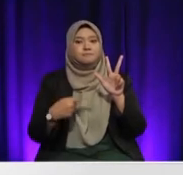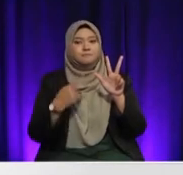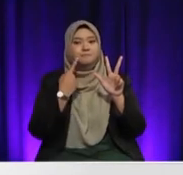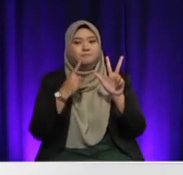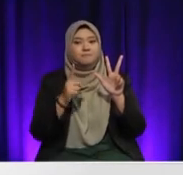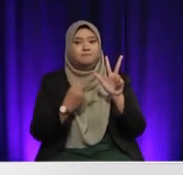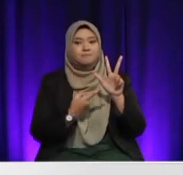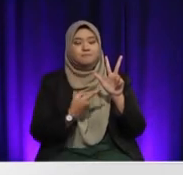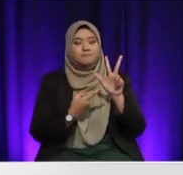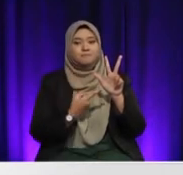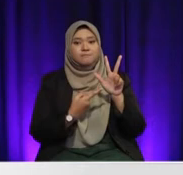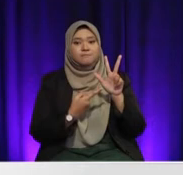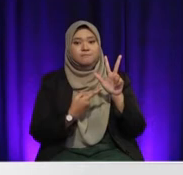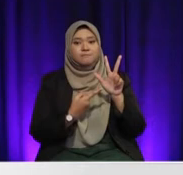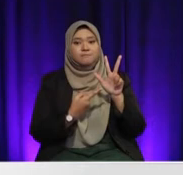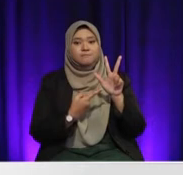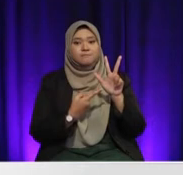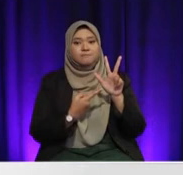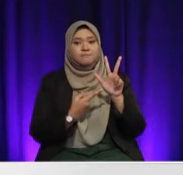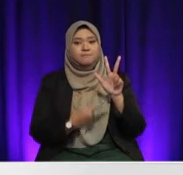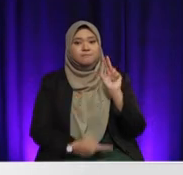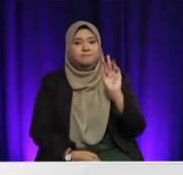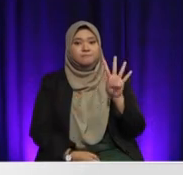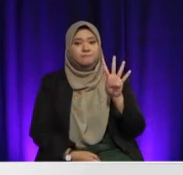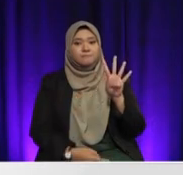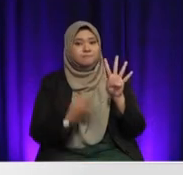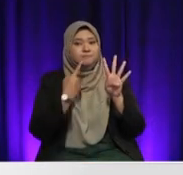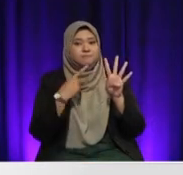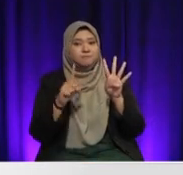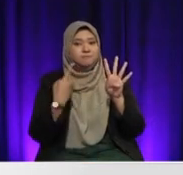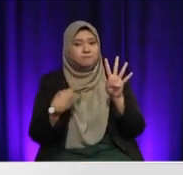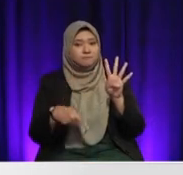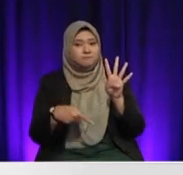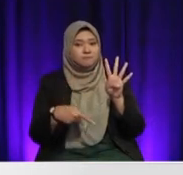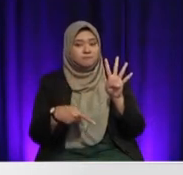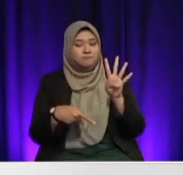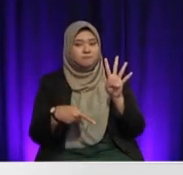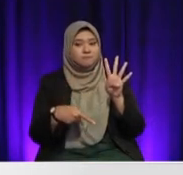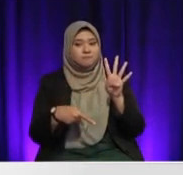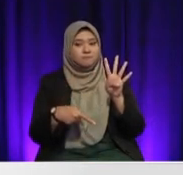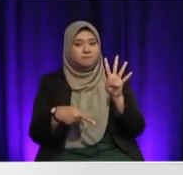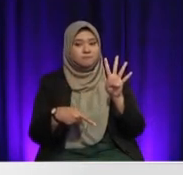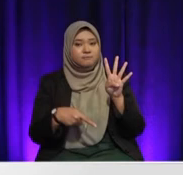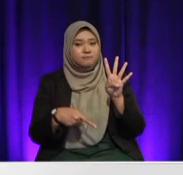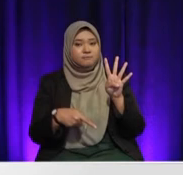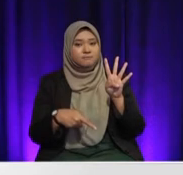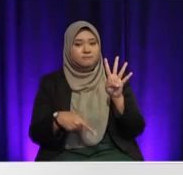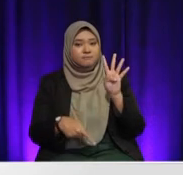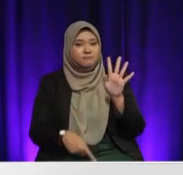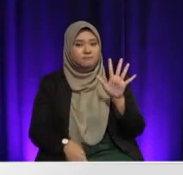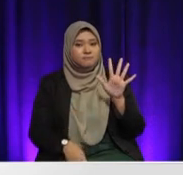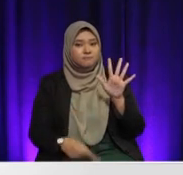kisar. D. Membang bergelar cepat. Daging sederai 8 gram. Baik. Rice adalah